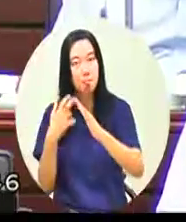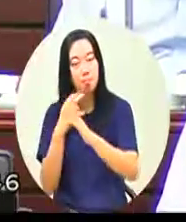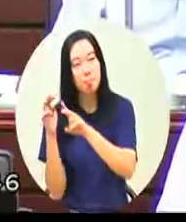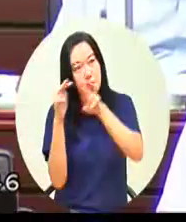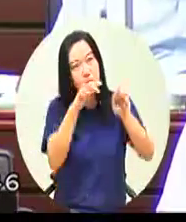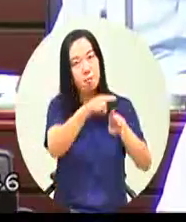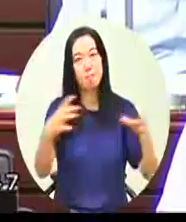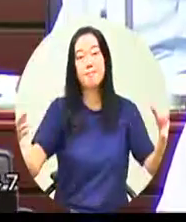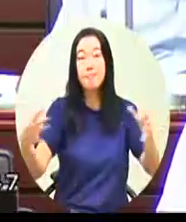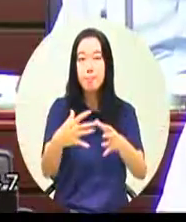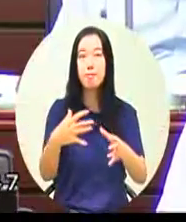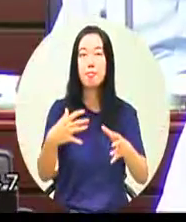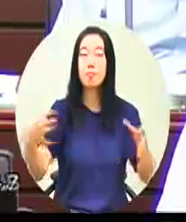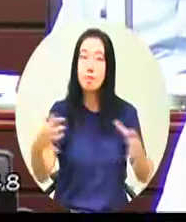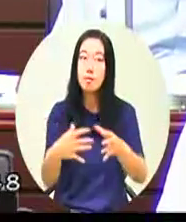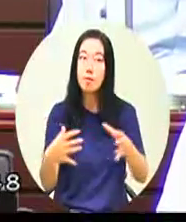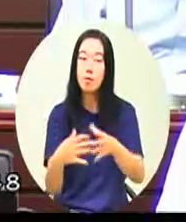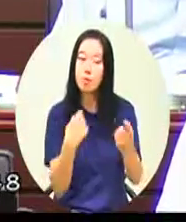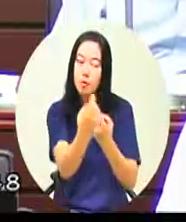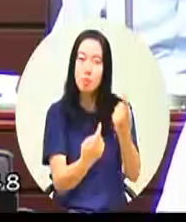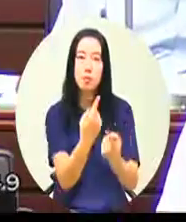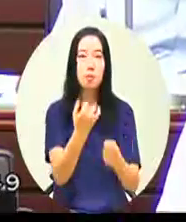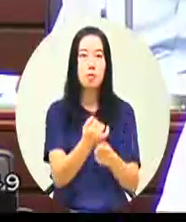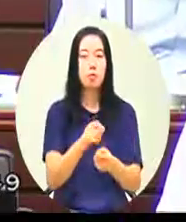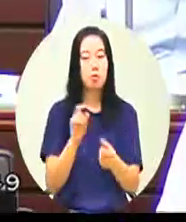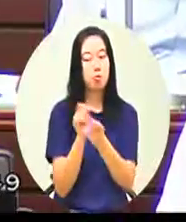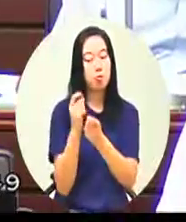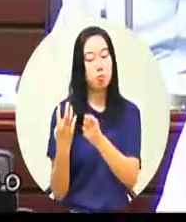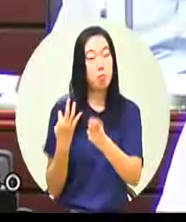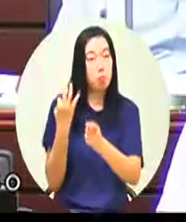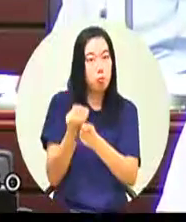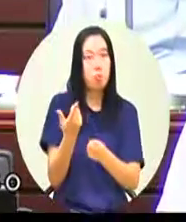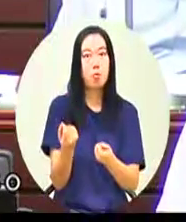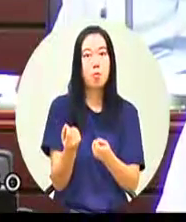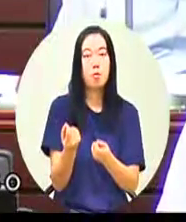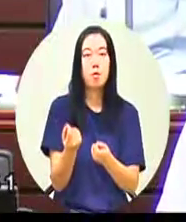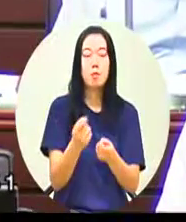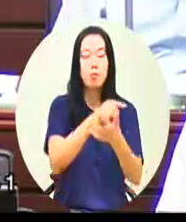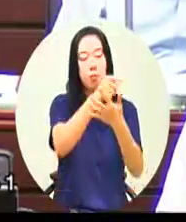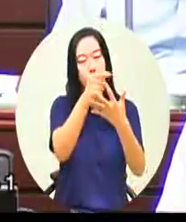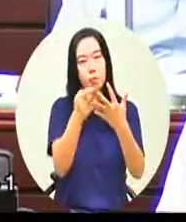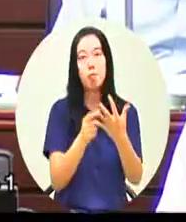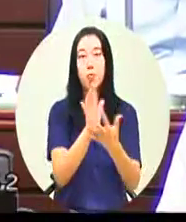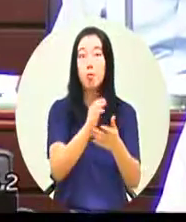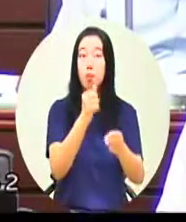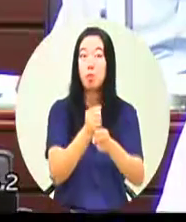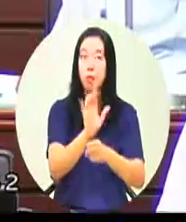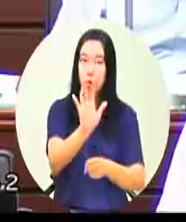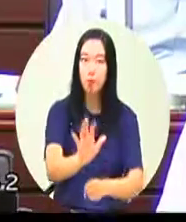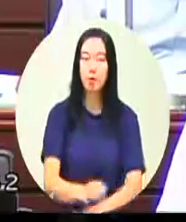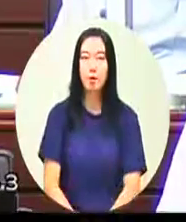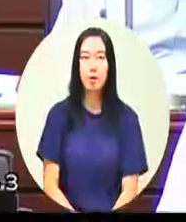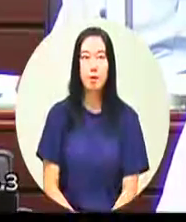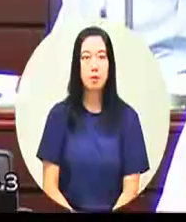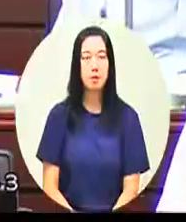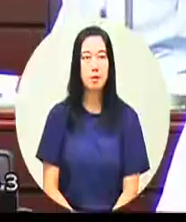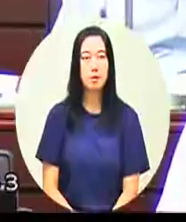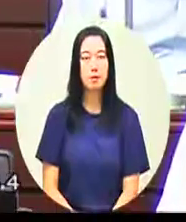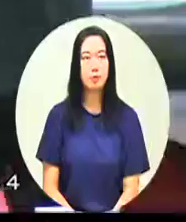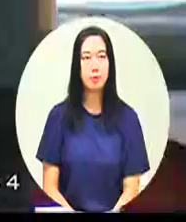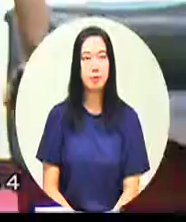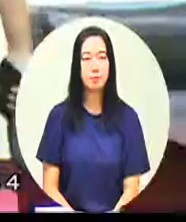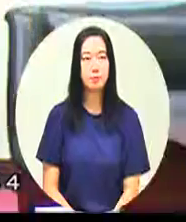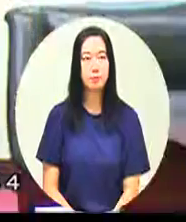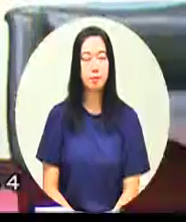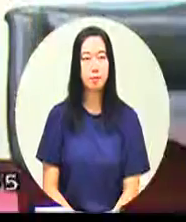同参与呢。这点呢，阮这几年来啊，一直陆陆续续的在做，直接甲丁员报告。 局长，应